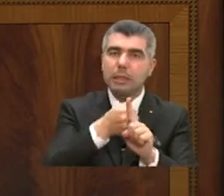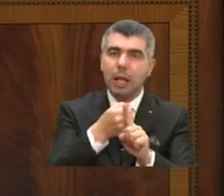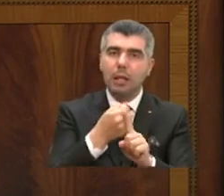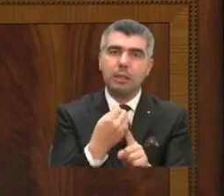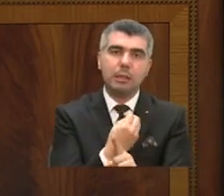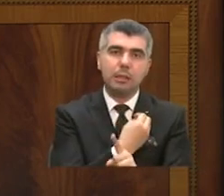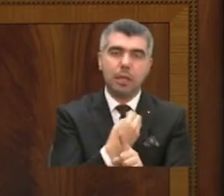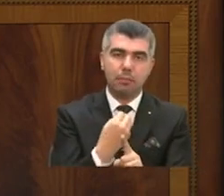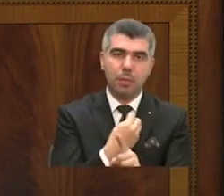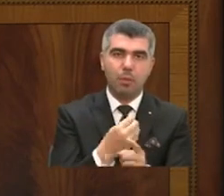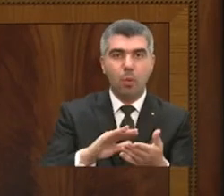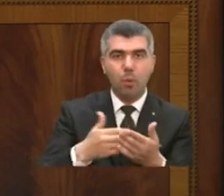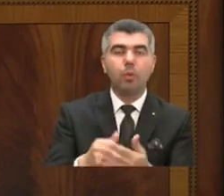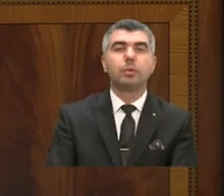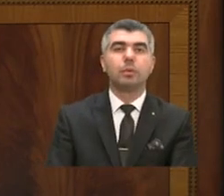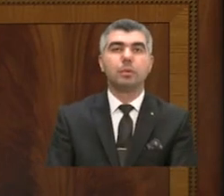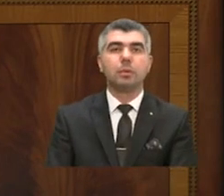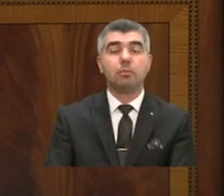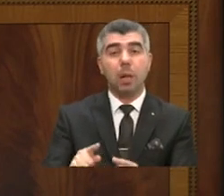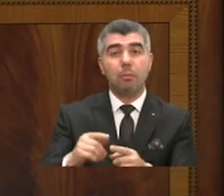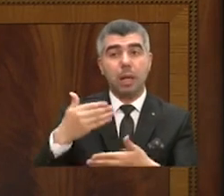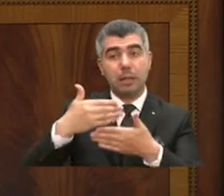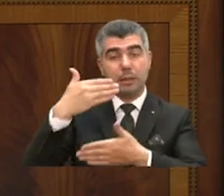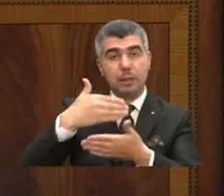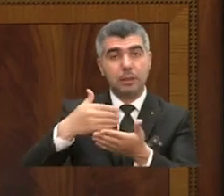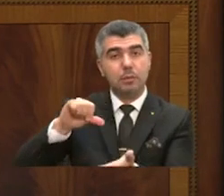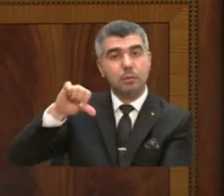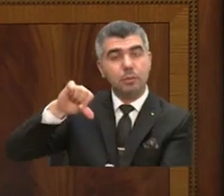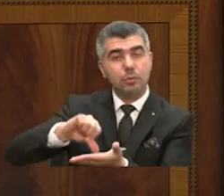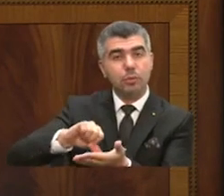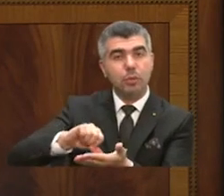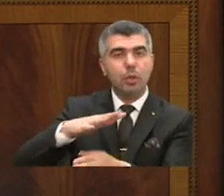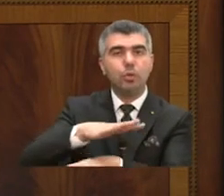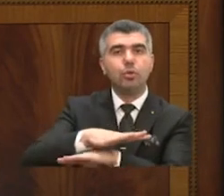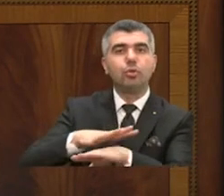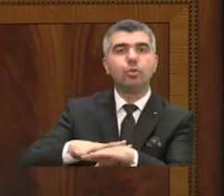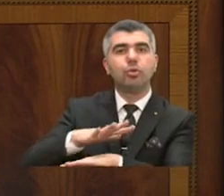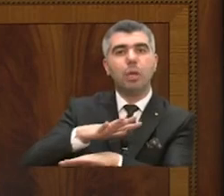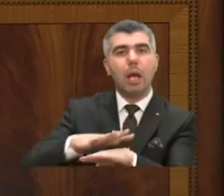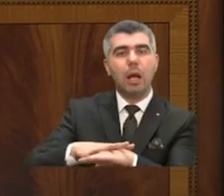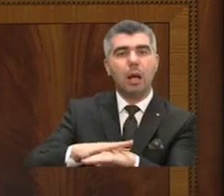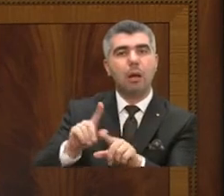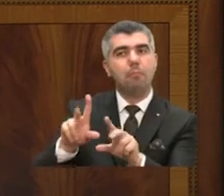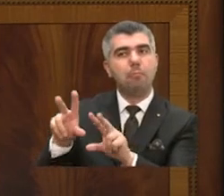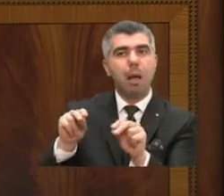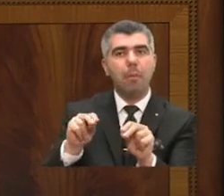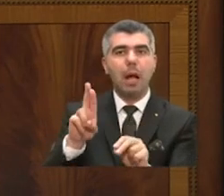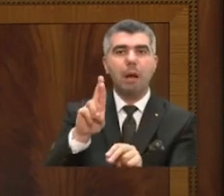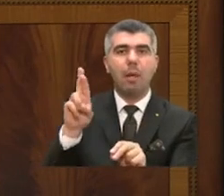سيتم العمل على تشييد مركز استشفائي جميع بكل جهة ليكون